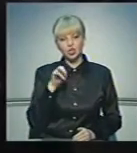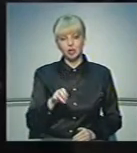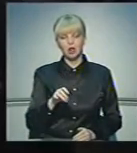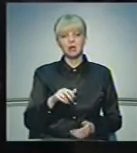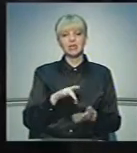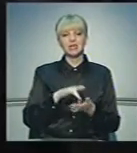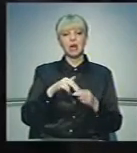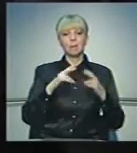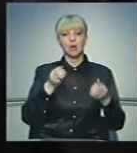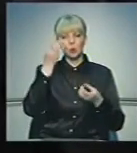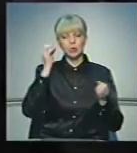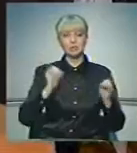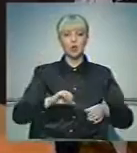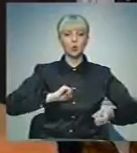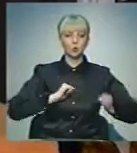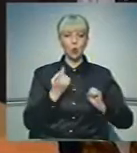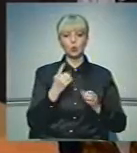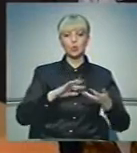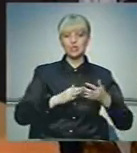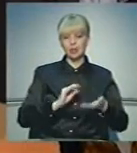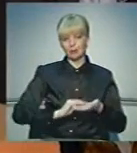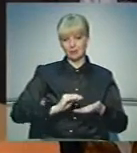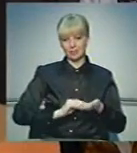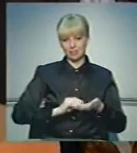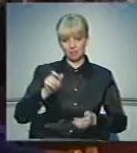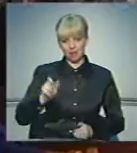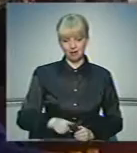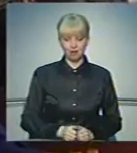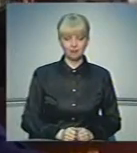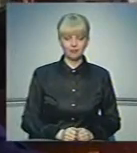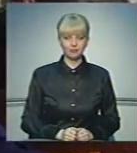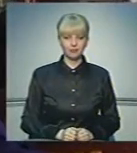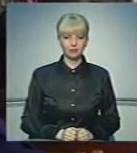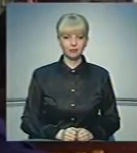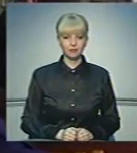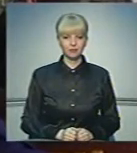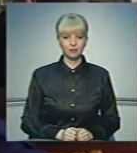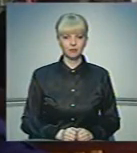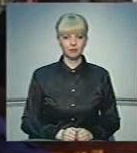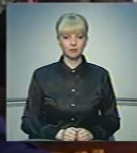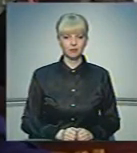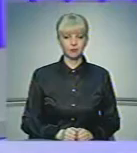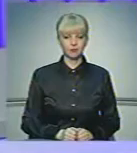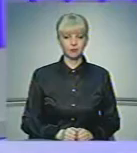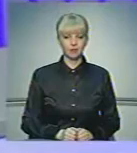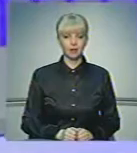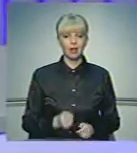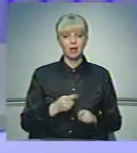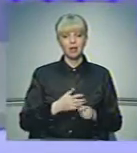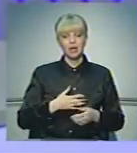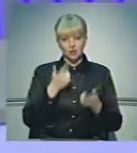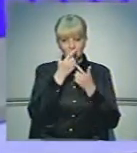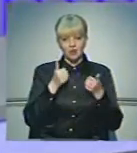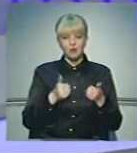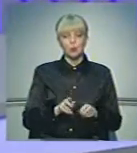палаці культури зібрались друзі, колеги, односельчани письменника. Марина Булучева, Антон Романюк, телеканал «Буковина». На цьому наш